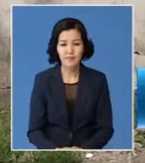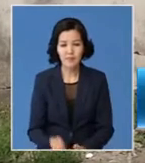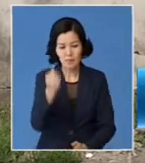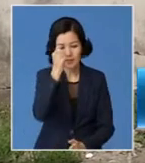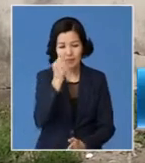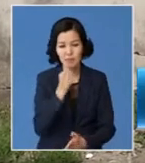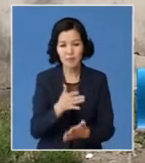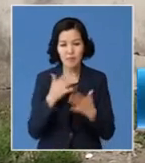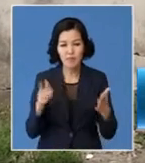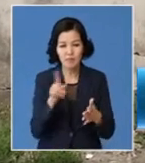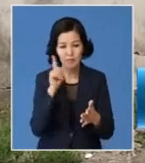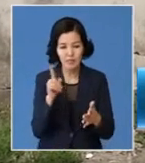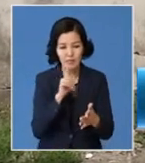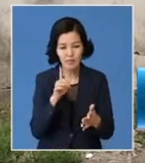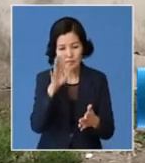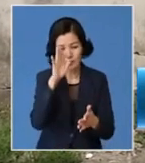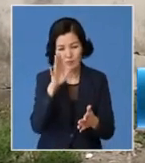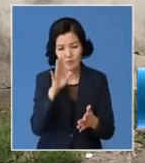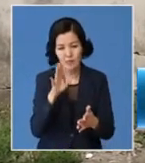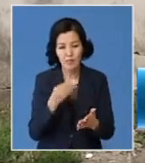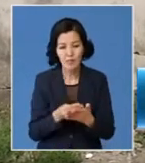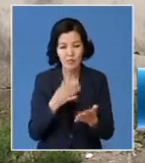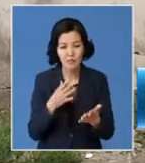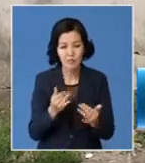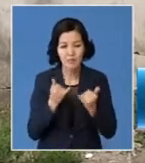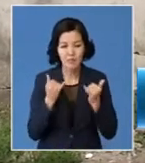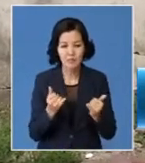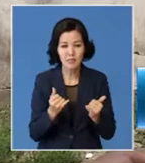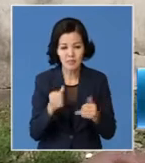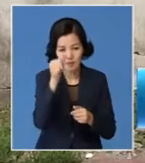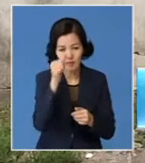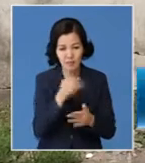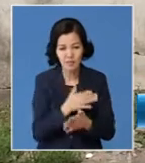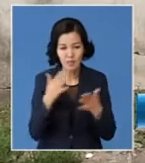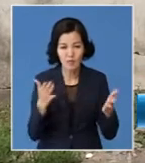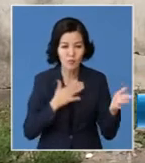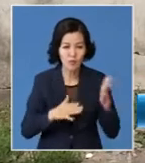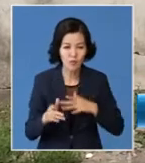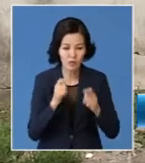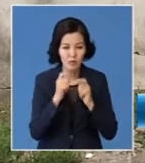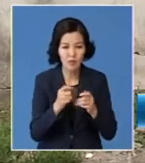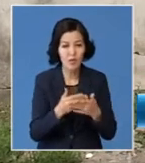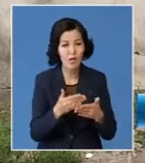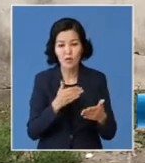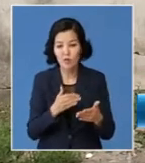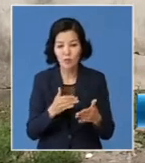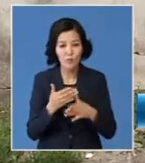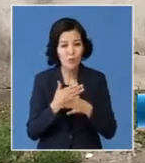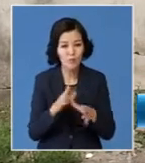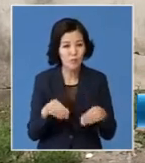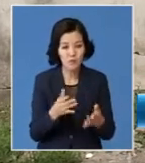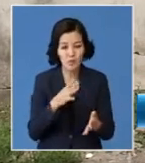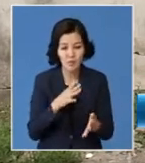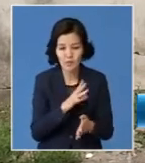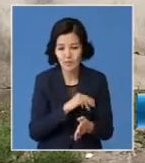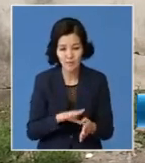Спасибо большое этим молодым людям. В священный месяц Рамадана они принесли огромную радость в наш дом. До этого нам никто не оказывал такую помощь. У